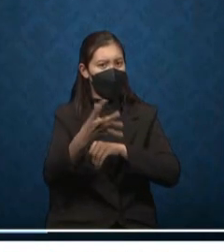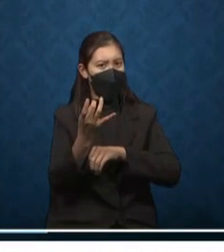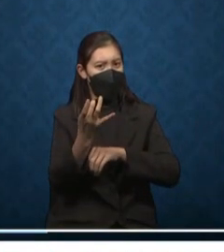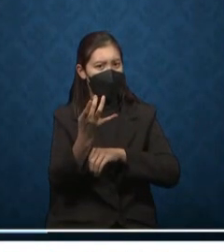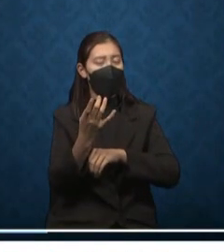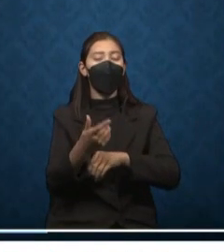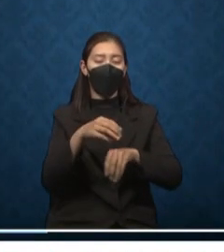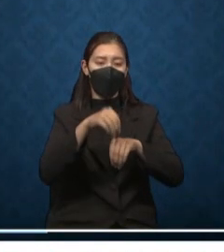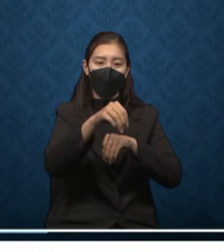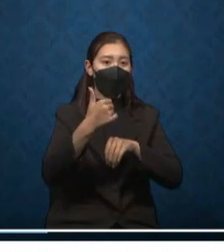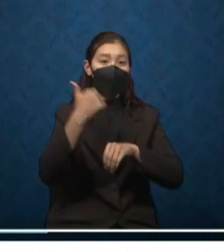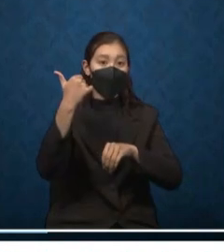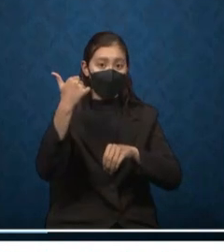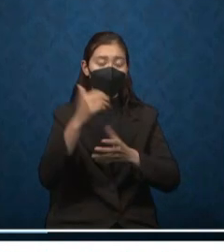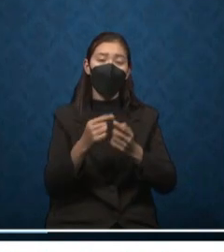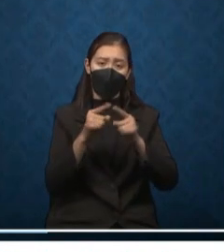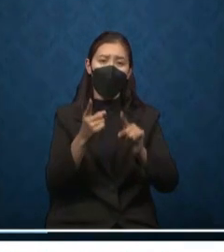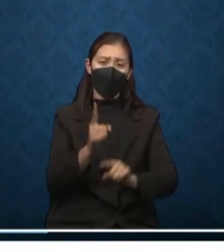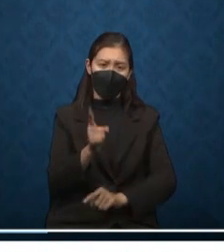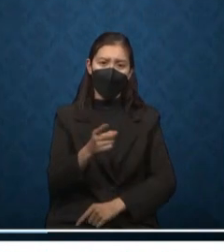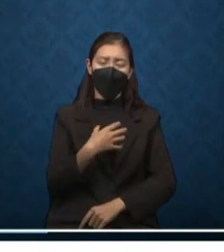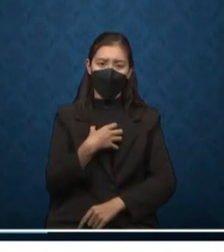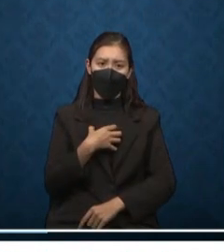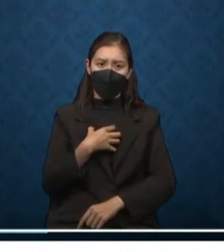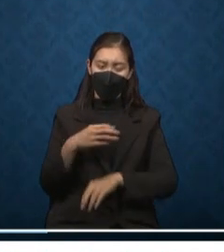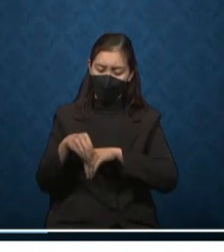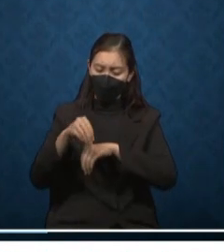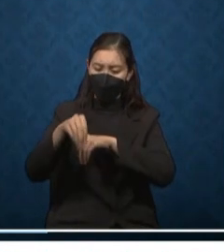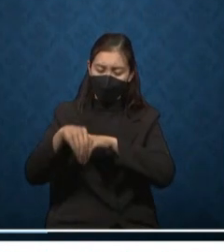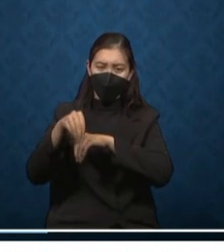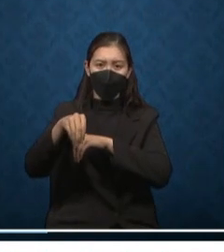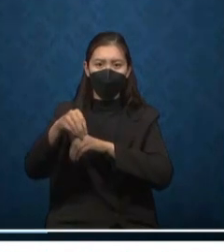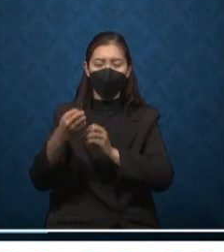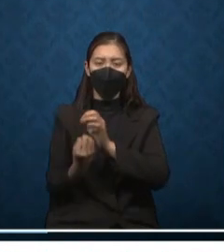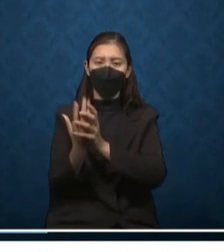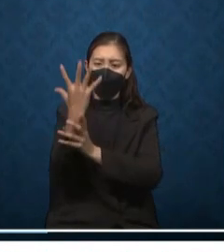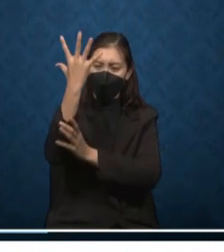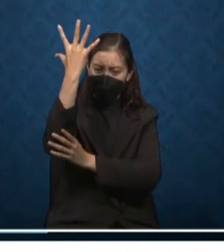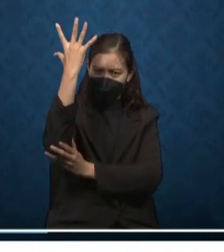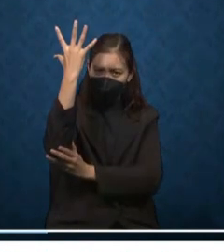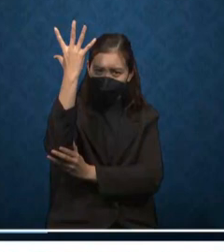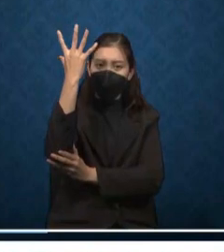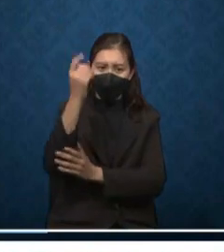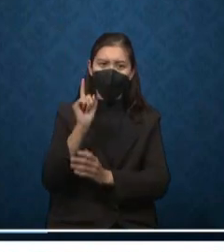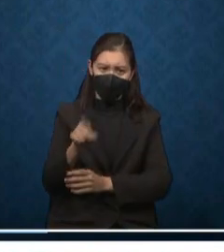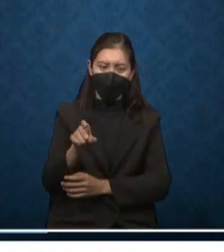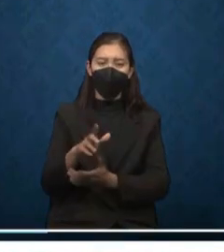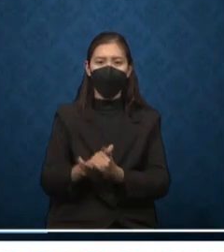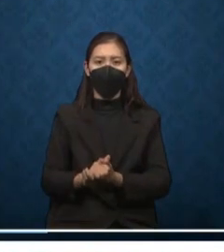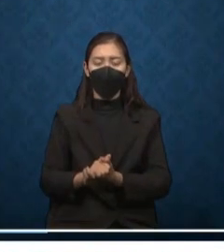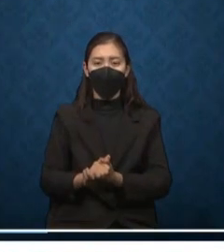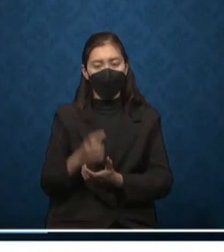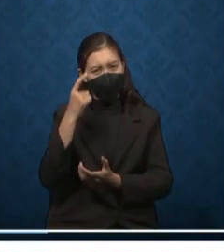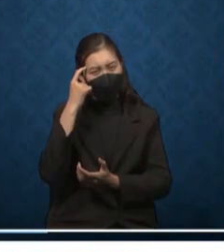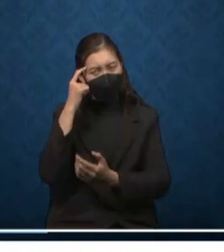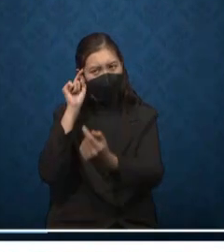ายของรัฐที่อยากจะเห็นประชาชนปลูกไม้ยืนต้นการออมทองคำสีเขียวการออมต้นไม้น่าจะเป็นประโยชน์ต่อครัวเขาประโยชน์ต่อชุมชนประโย